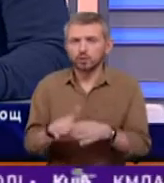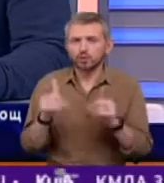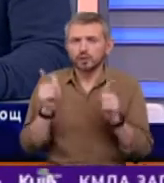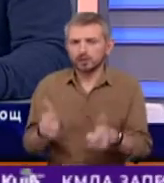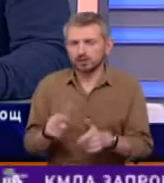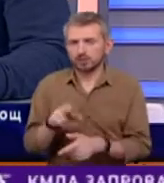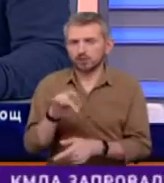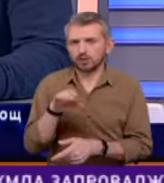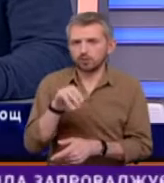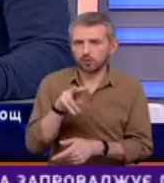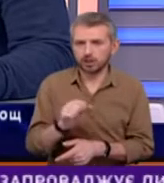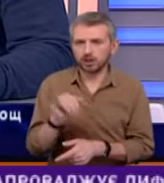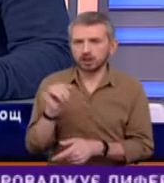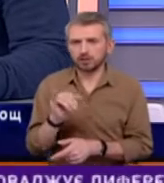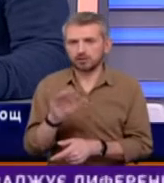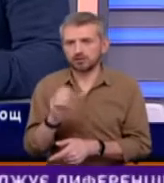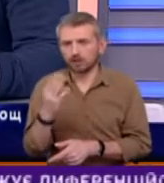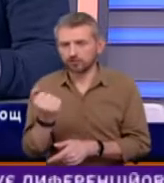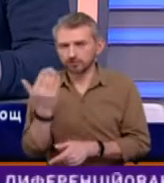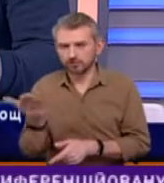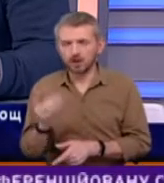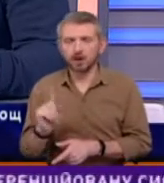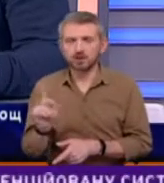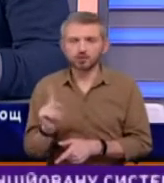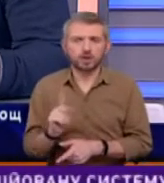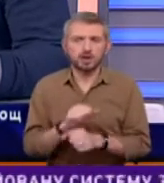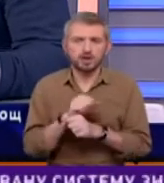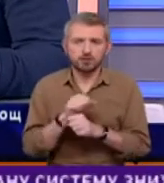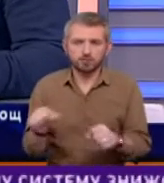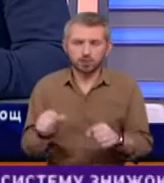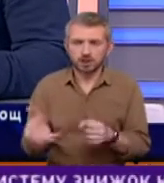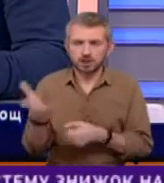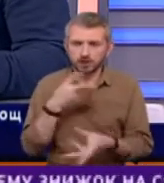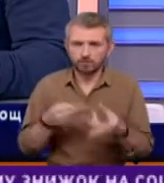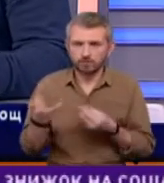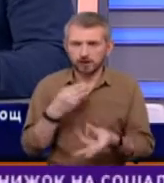Сергієм Притулою, і з Олександром, на рахунок того, що просто не можна шельмувати певними